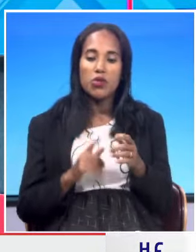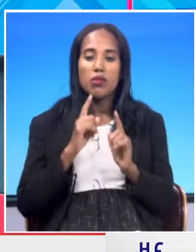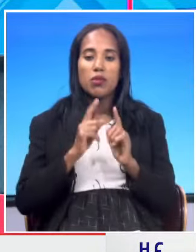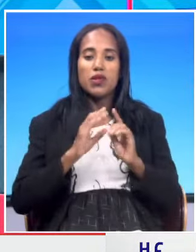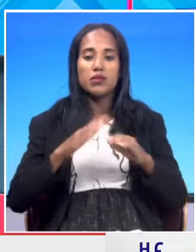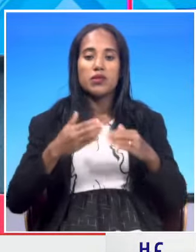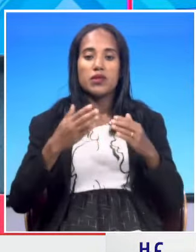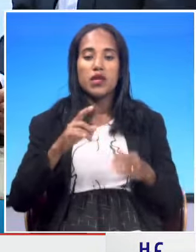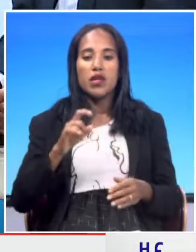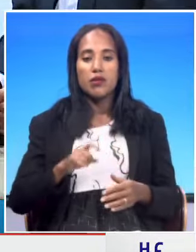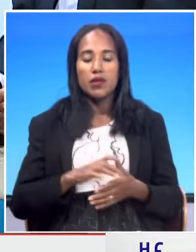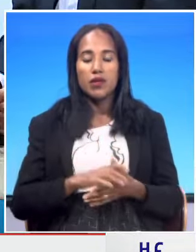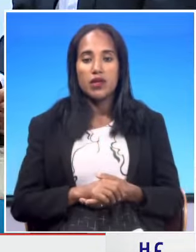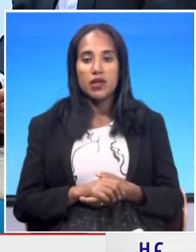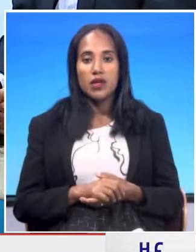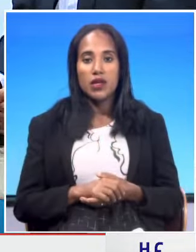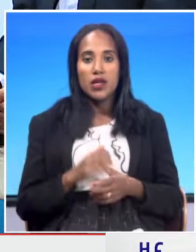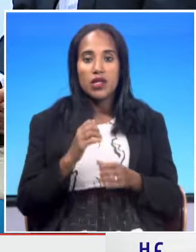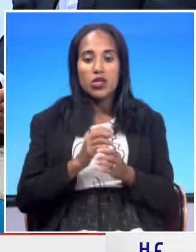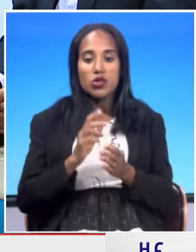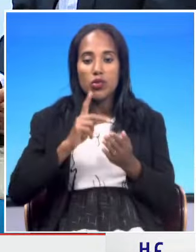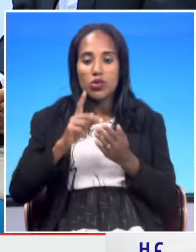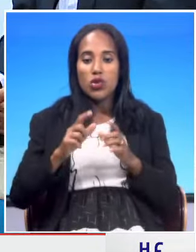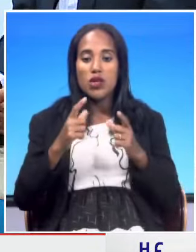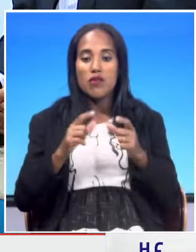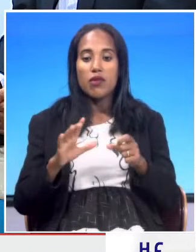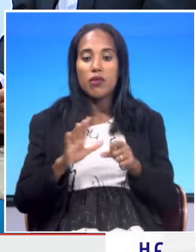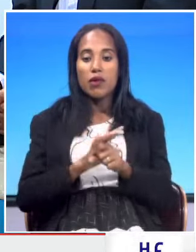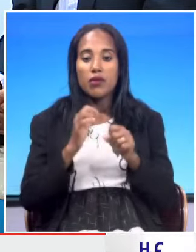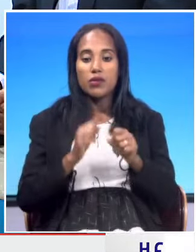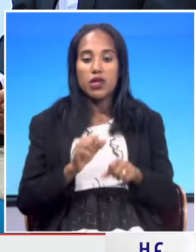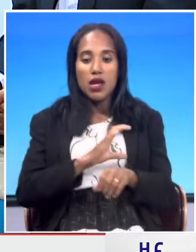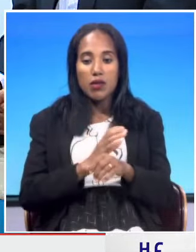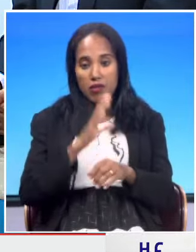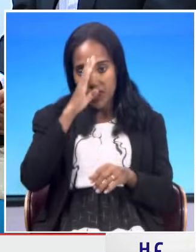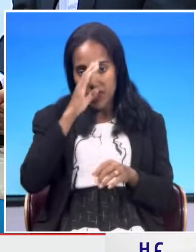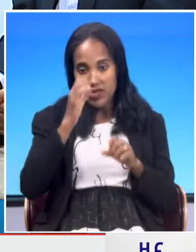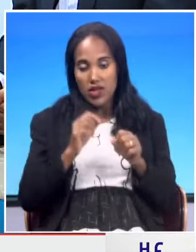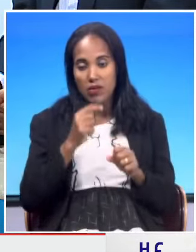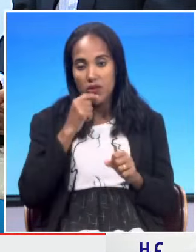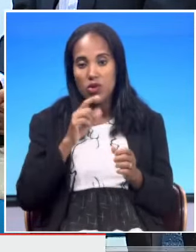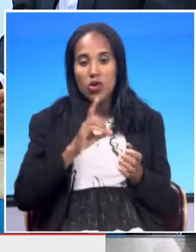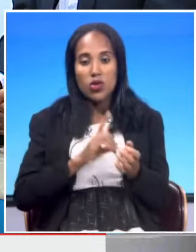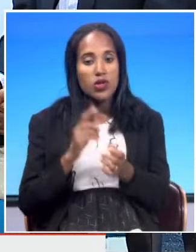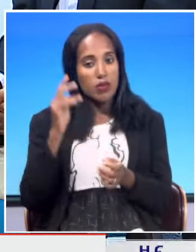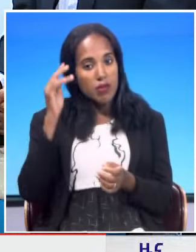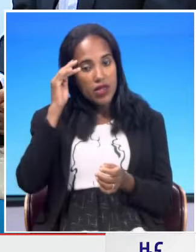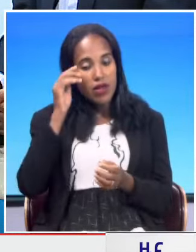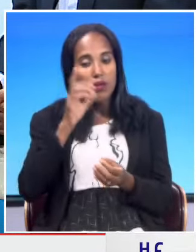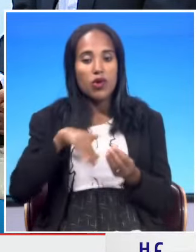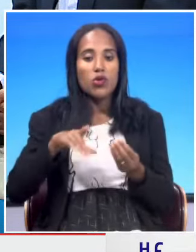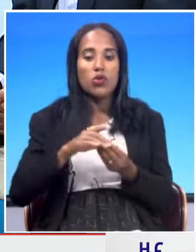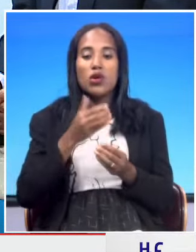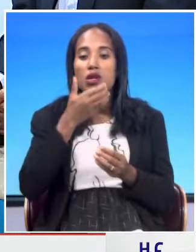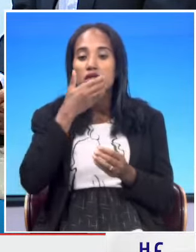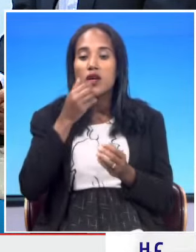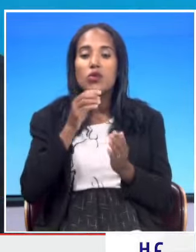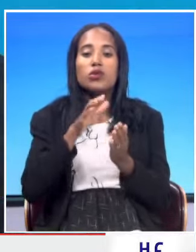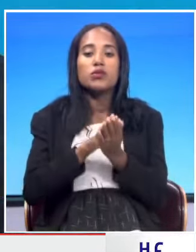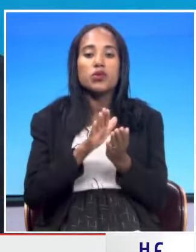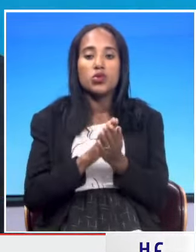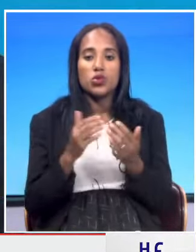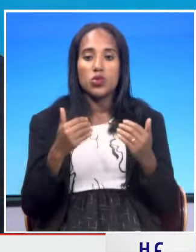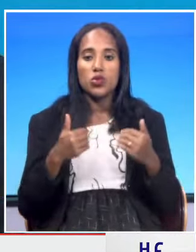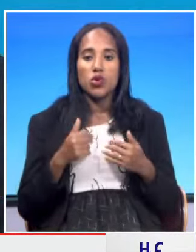ጠጠር ማስቀመጥ አለብን። የተያዘውን ፕሮጀክት ለፍሬ ለማብቃት የሚያስችል አቅም መፍጠር እንችላለን የሚሉት ዶክተር ማተብ በክልሉ የተሻሉ ትምህርት ቤቶች